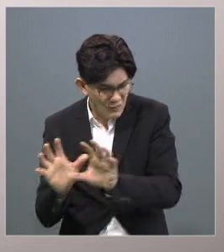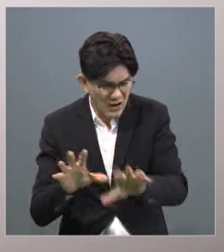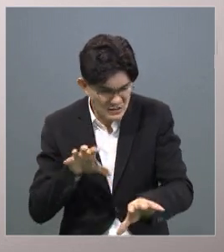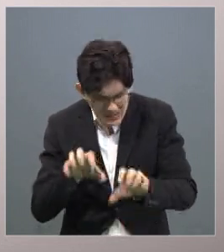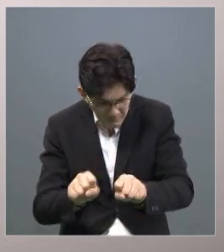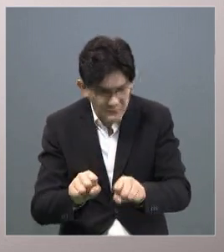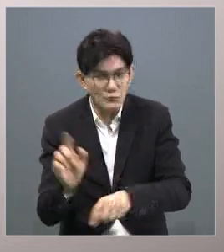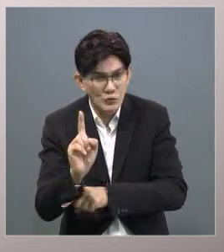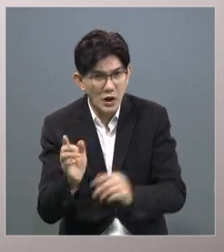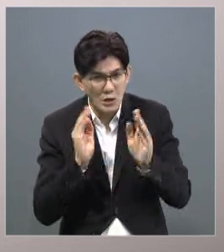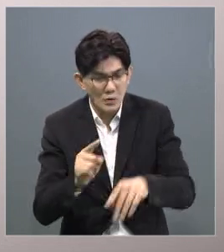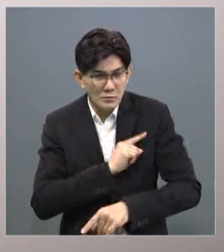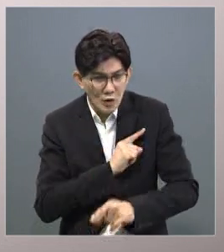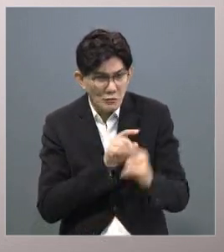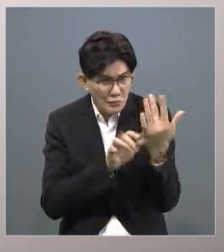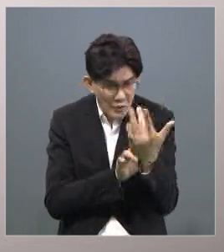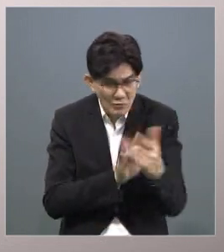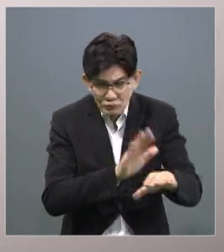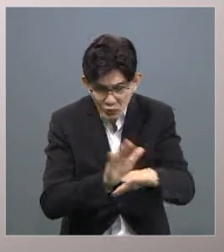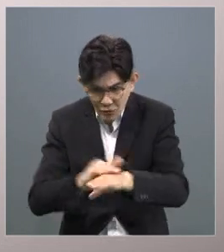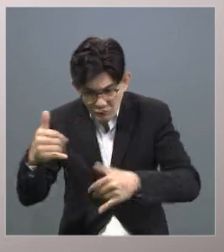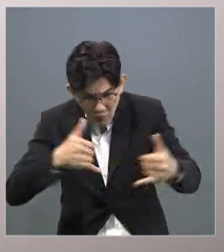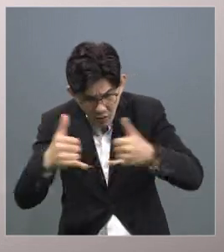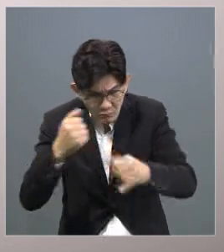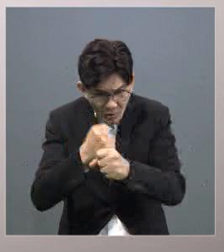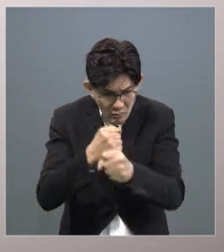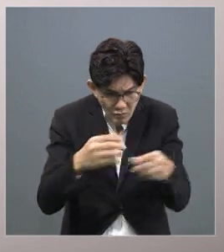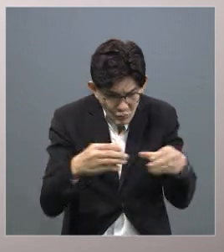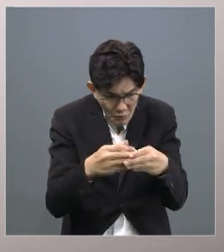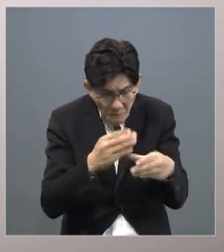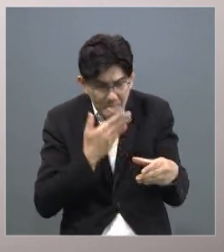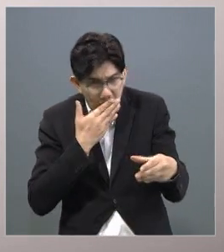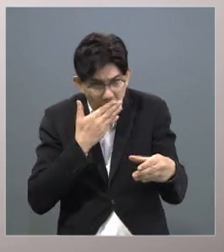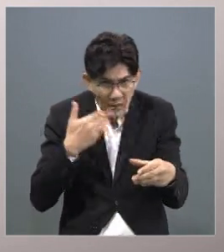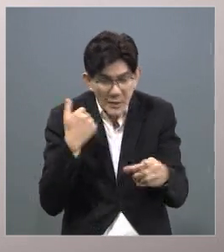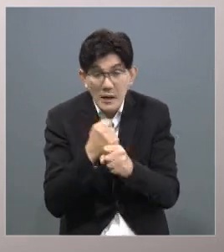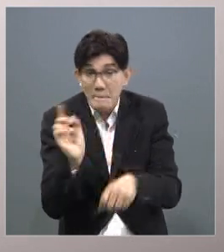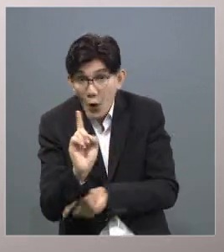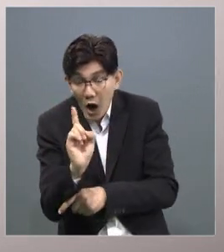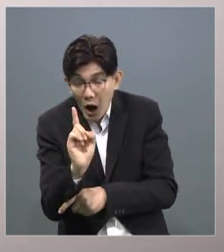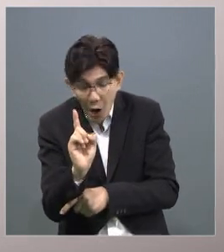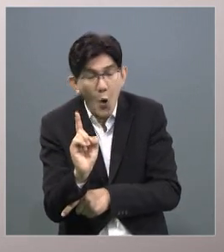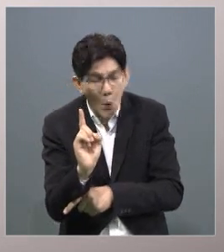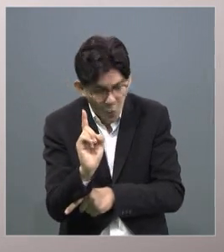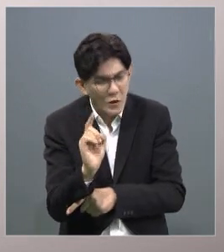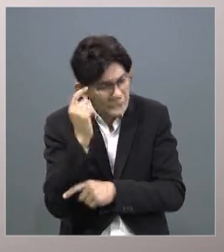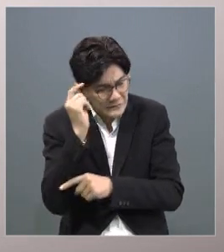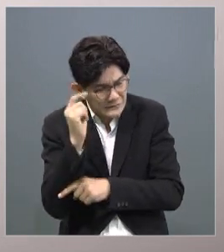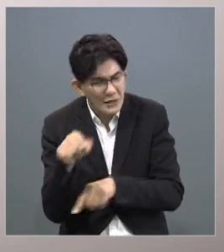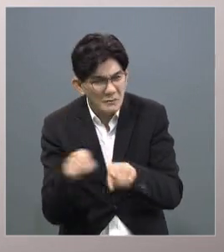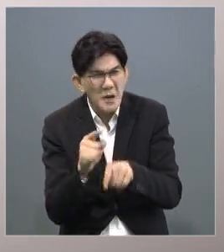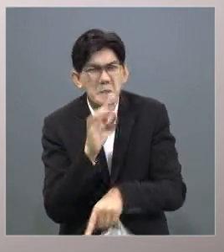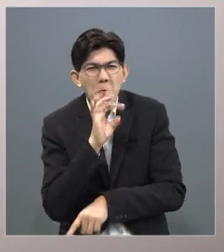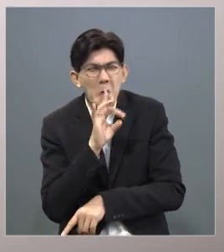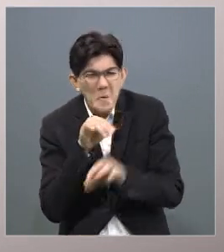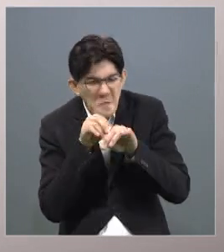แอดมินเพจที่มีการชักชวนคนให้เข้าเข้าไปในกลุ่มลับในกลุ่มนี้ทำอะไรมีการเผยแพร่คลิปลามุก